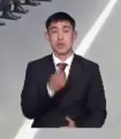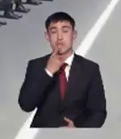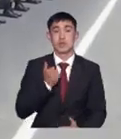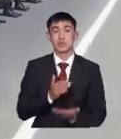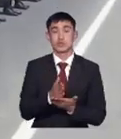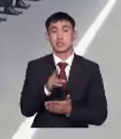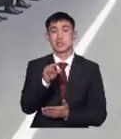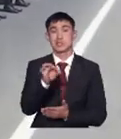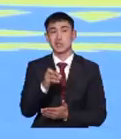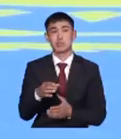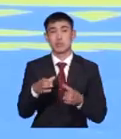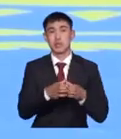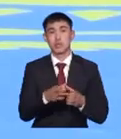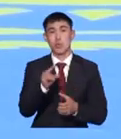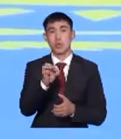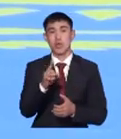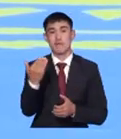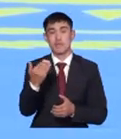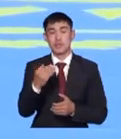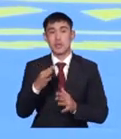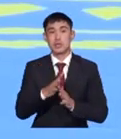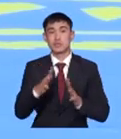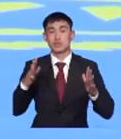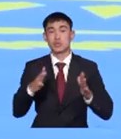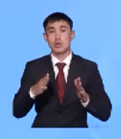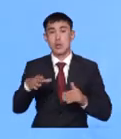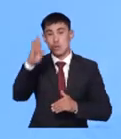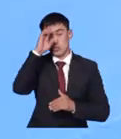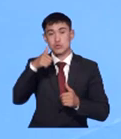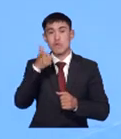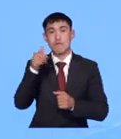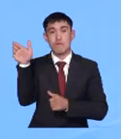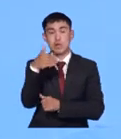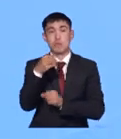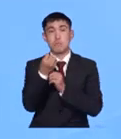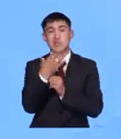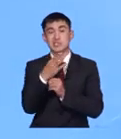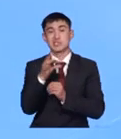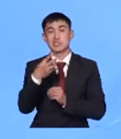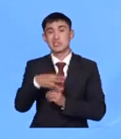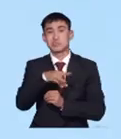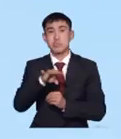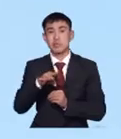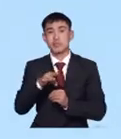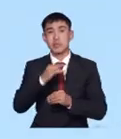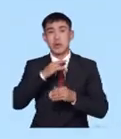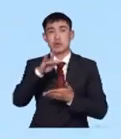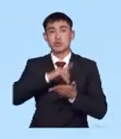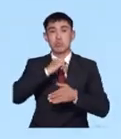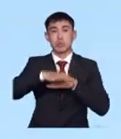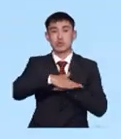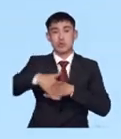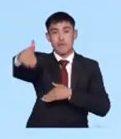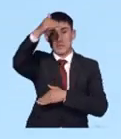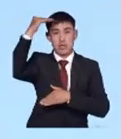Военнослужащие десантно-штурмовых бригад Кунаевского гарнизона развернули государственный флаг размером 15 на 30 метров не только на городской площади, но и в